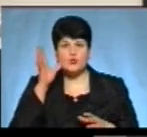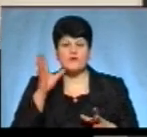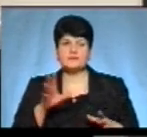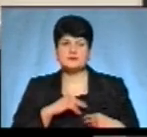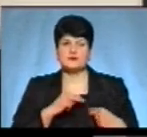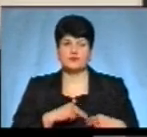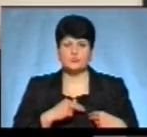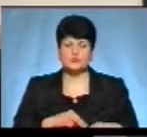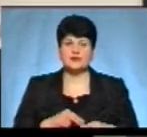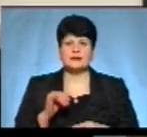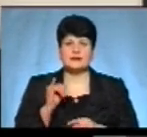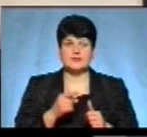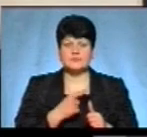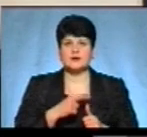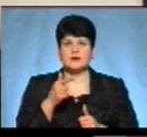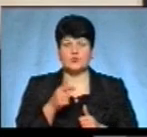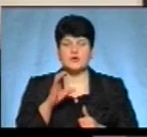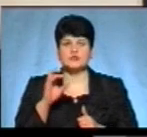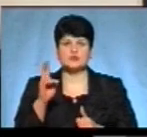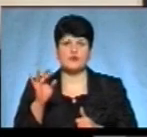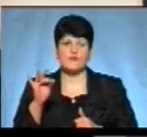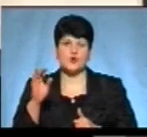Інституту філософії імені Григорія Сковороди